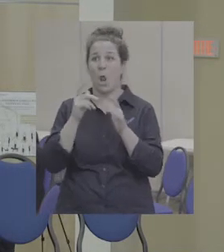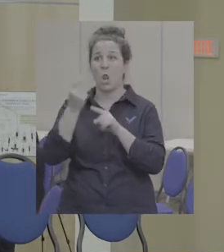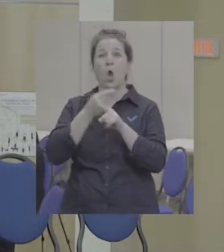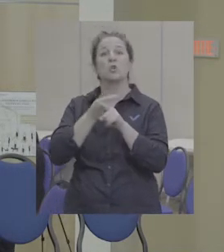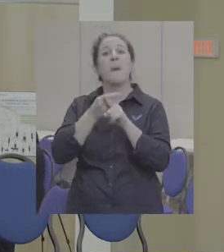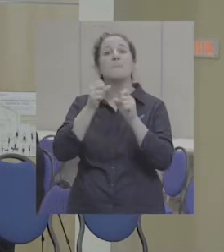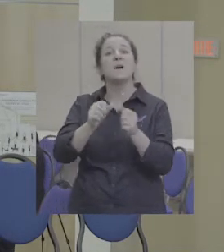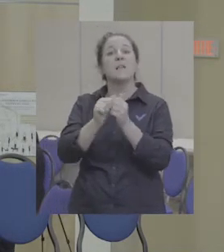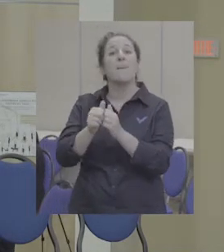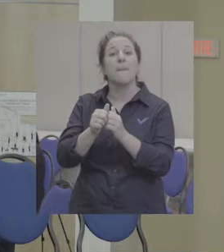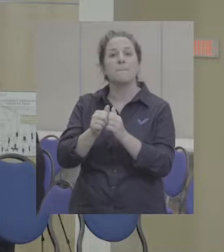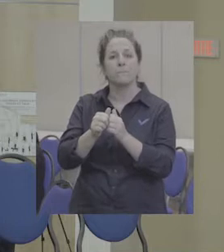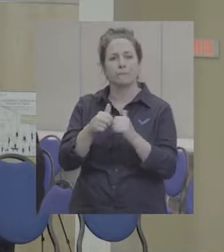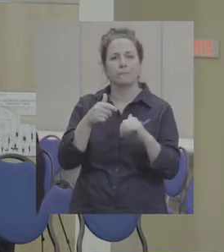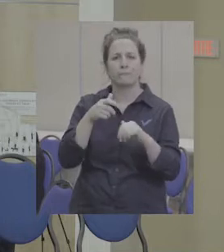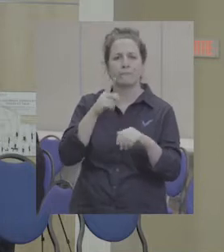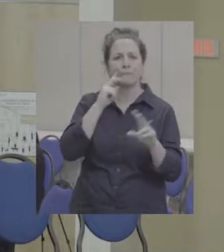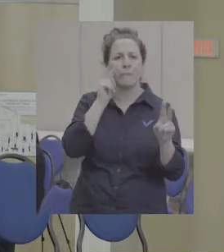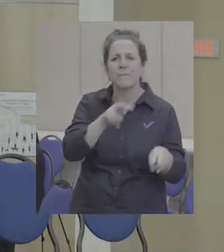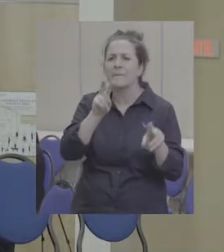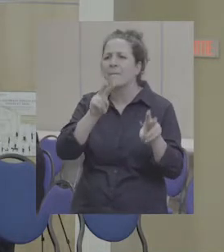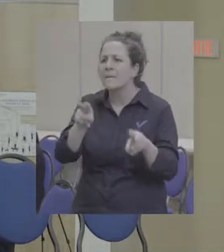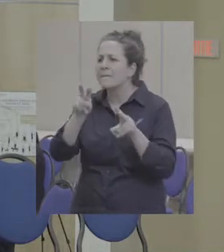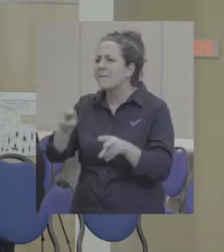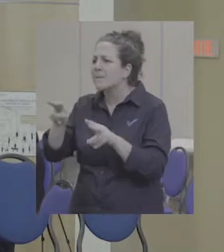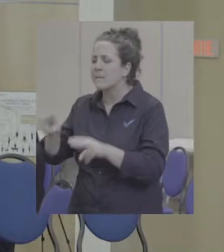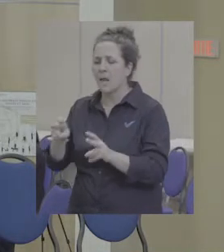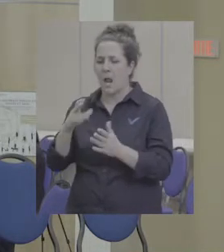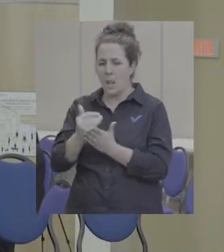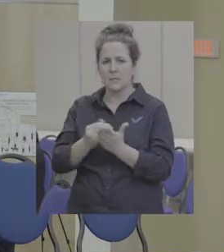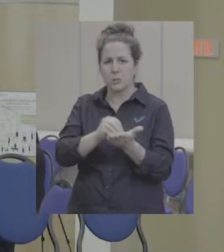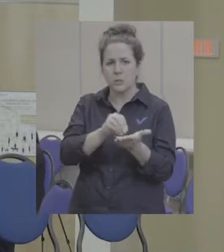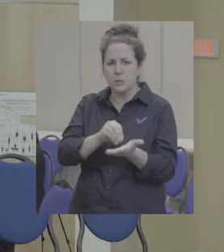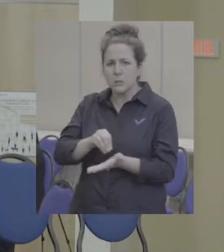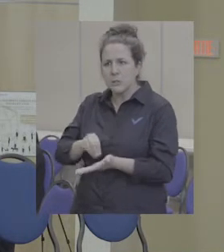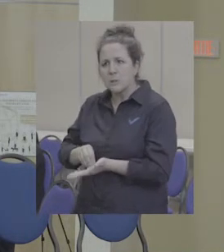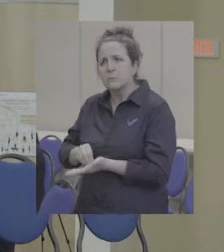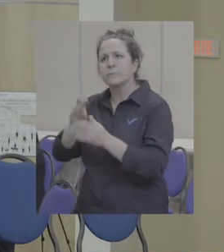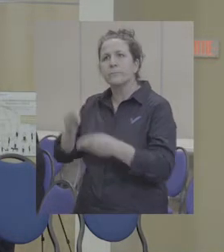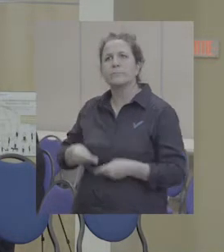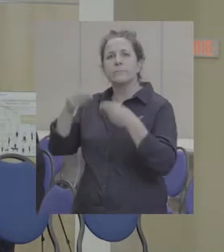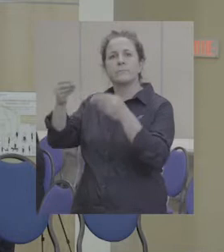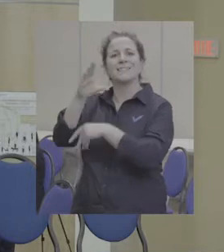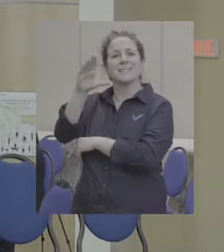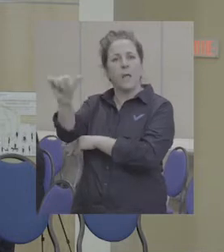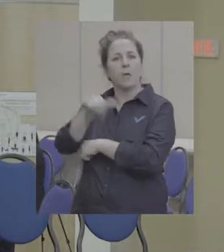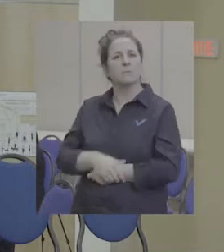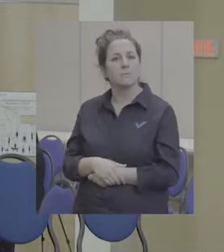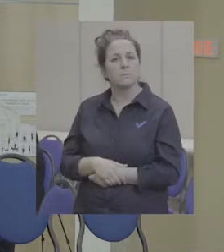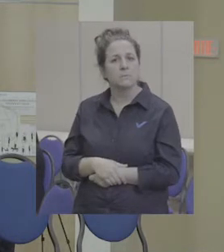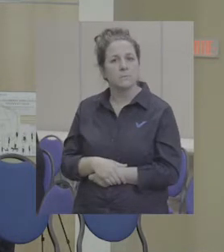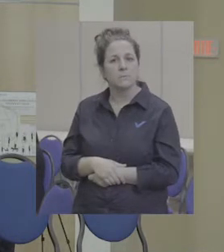logements adaptables, on va faire une liste. Puis on va aller porter ça au conseil d'administration.